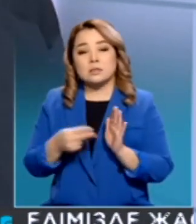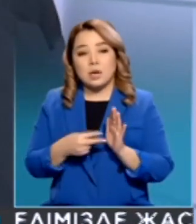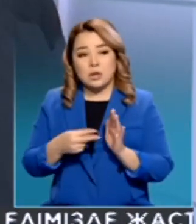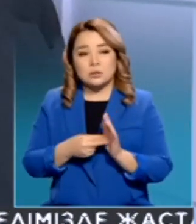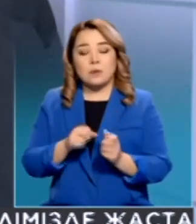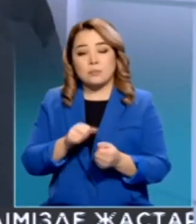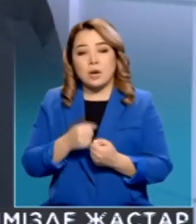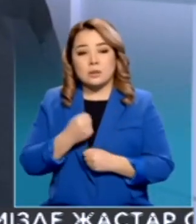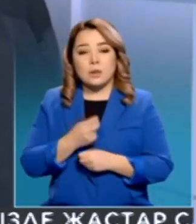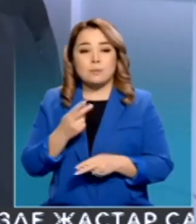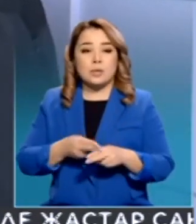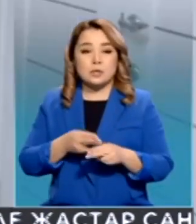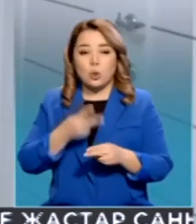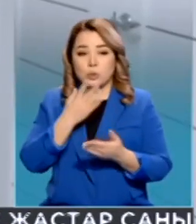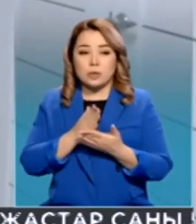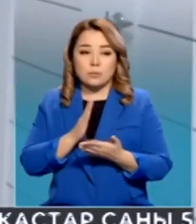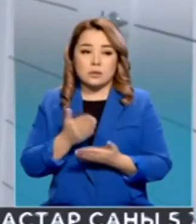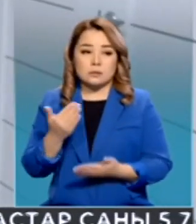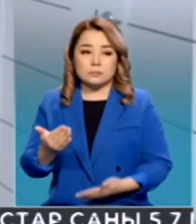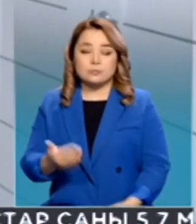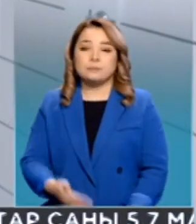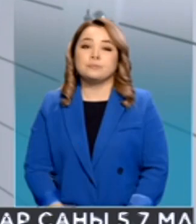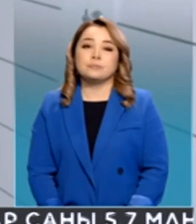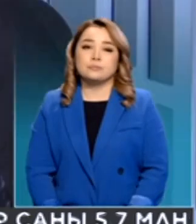қағазбастылық кедергі болып тұр.